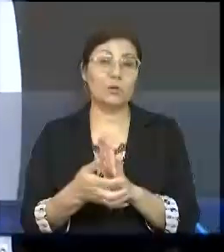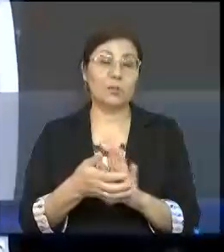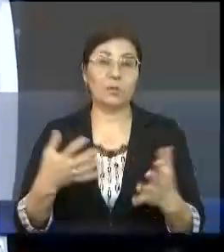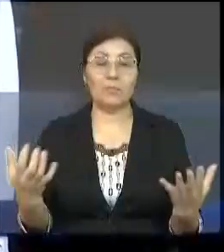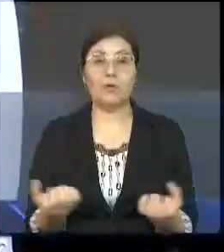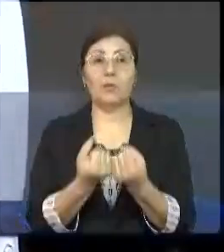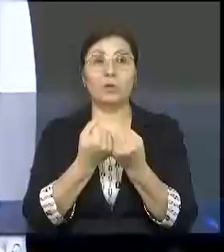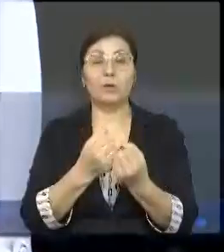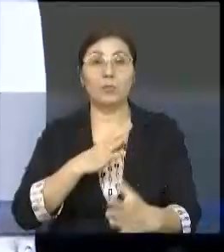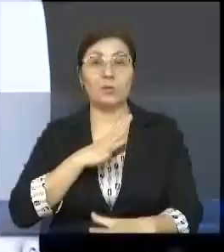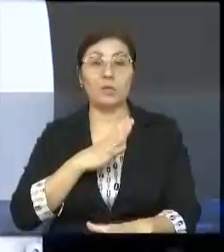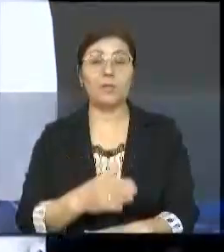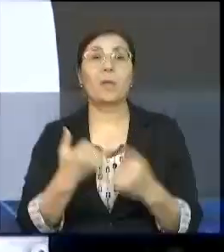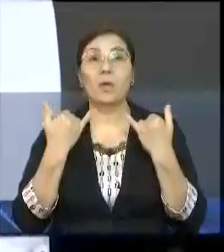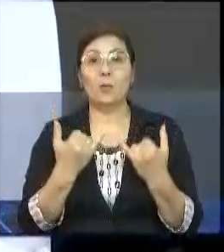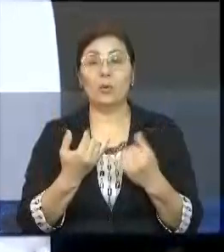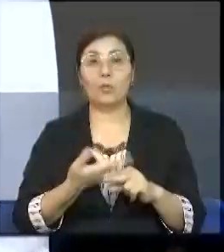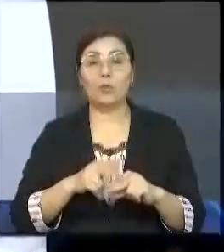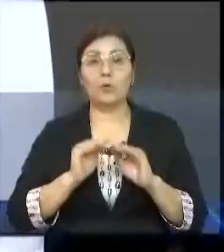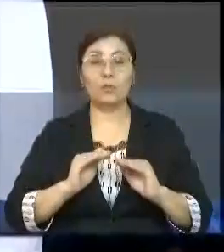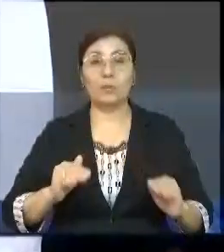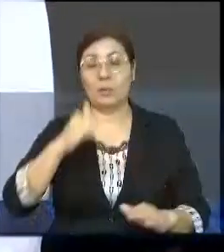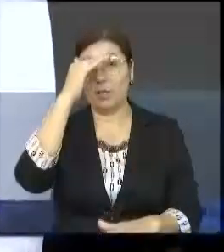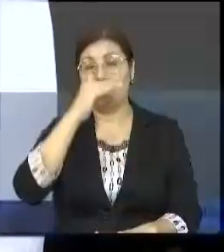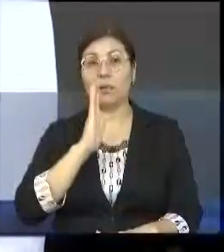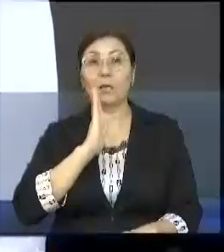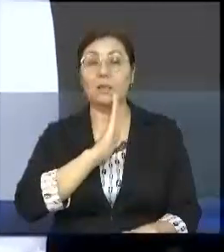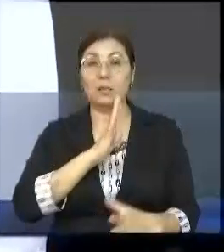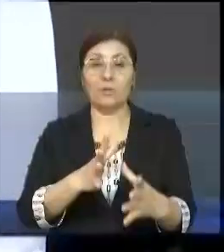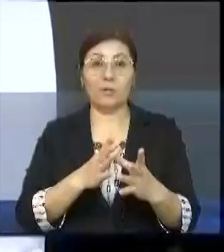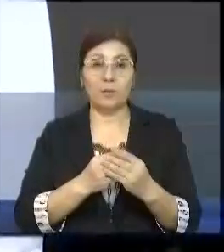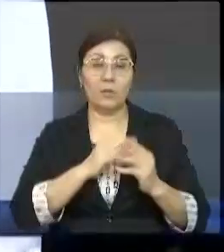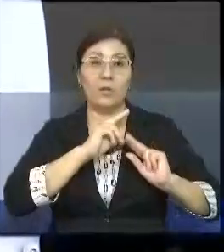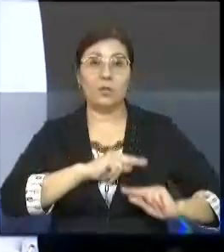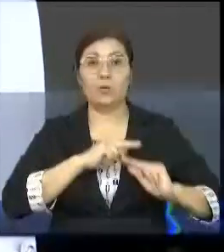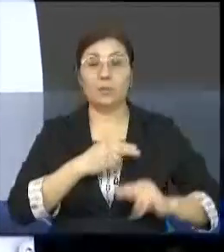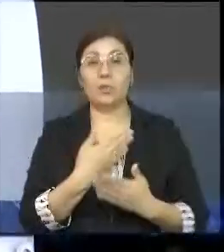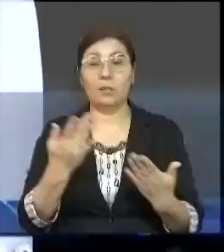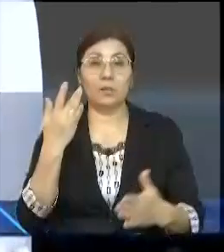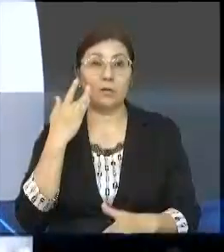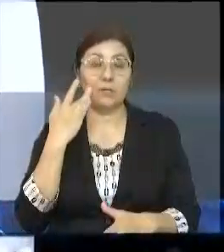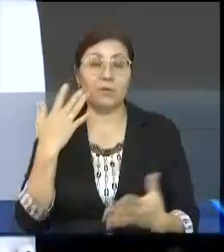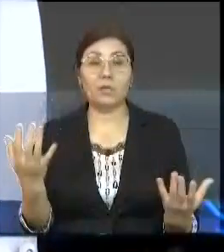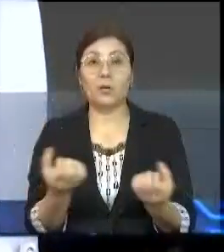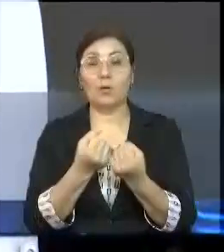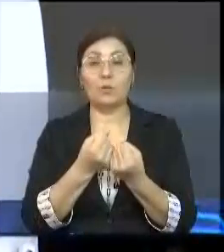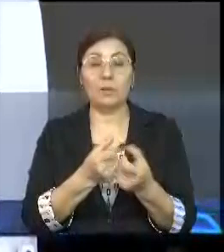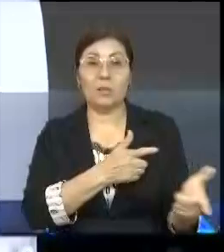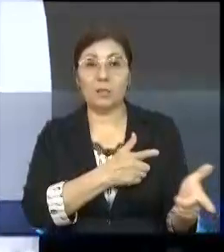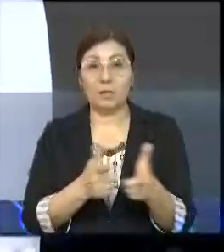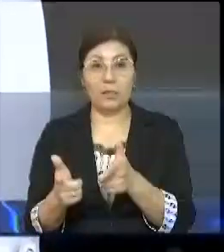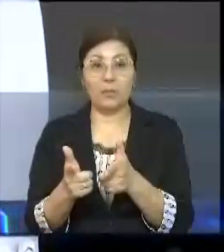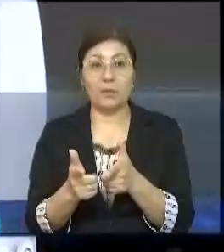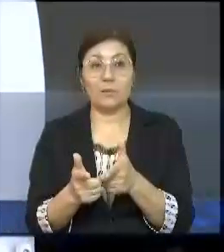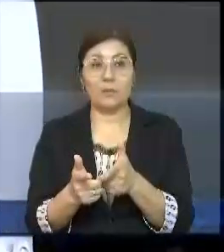қолдау көрсетіп жатырмыз. Міне біз сол балалардың ата-аналарымен бірге жұмыс жасап, оларды әрдайым қолдауға біз дайын екенімізді,